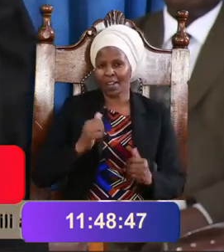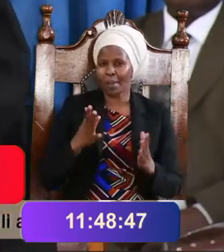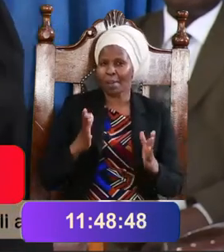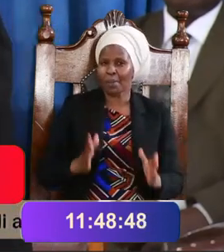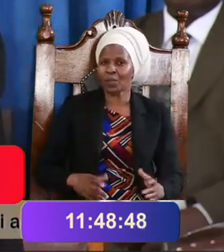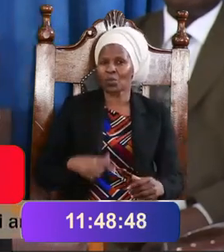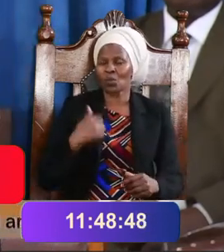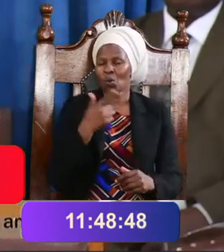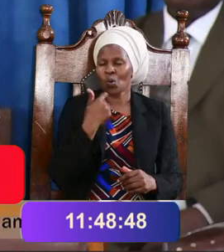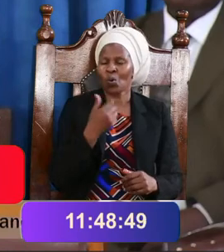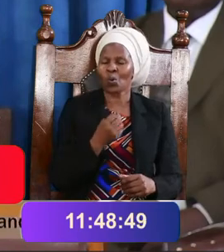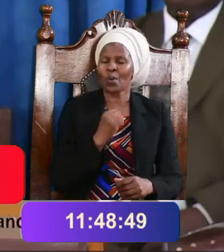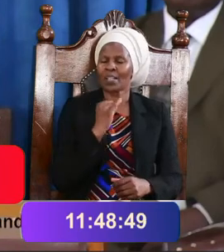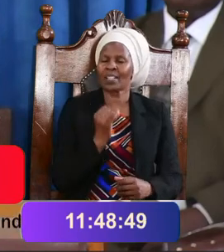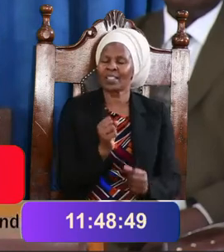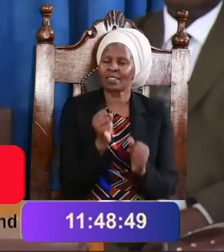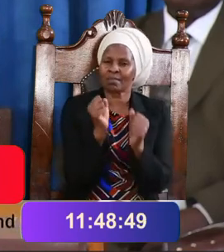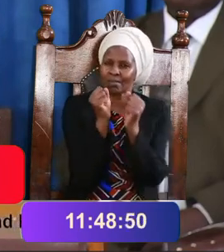anayefungwa